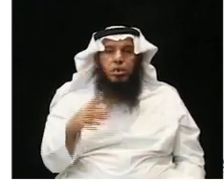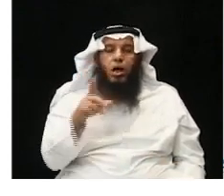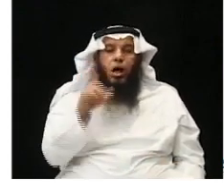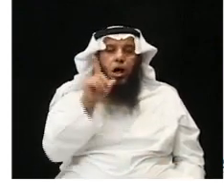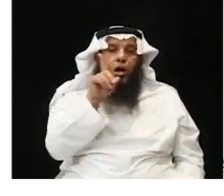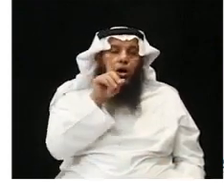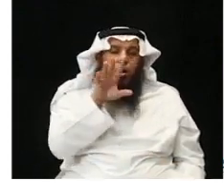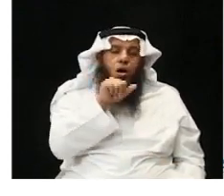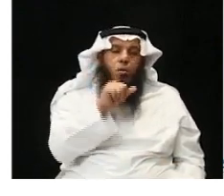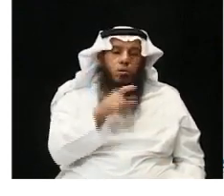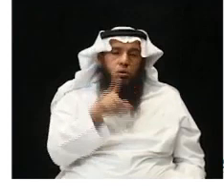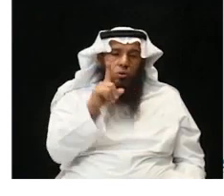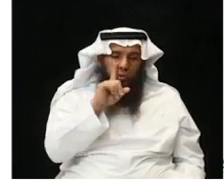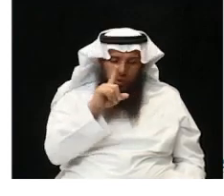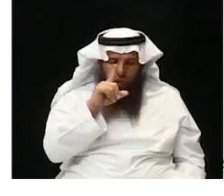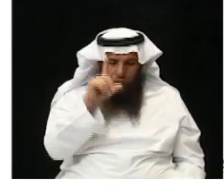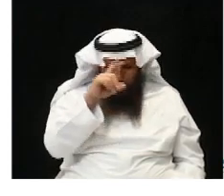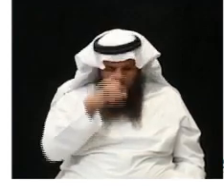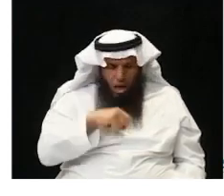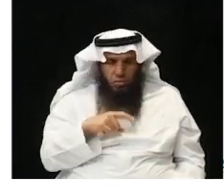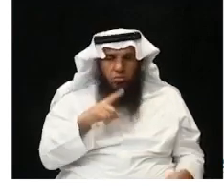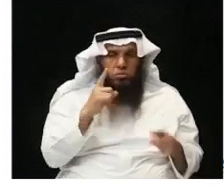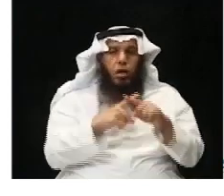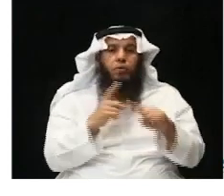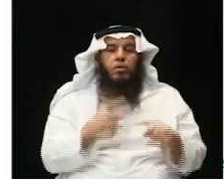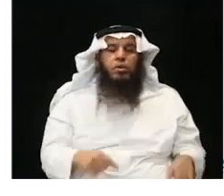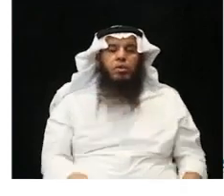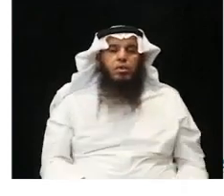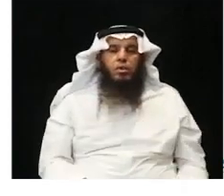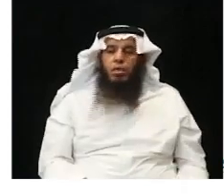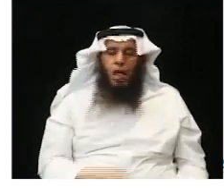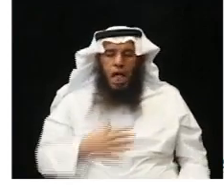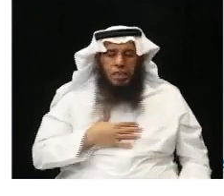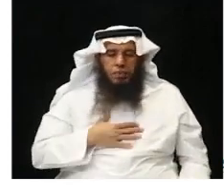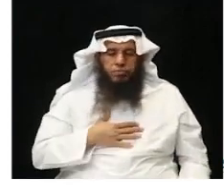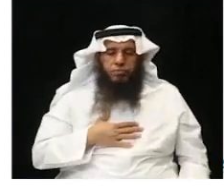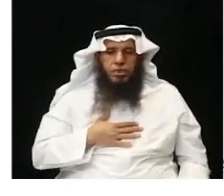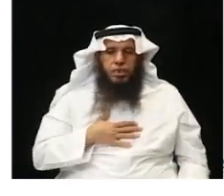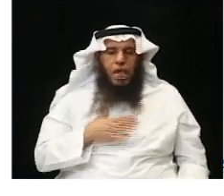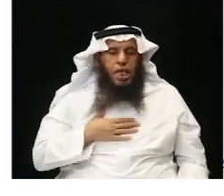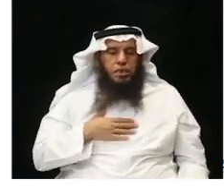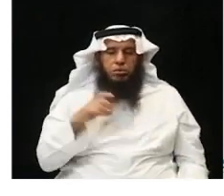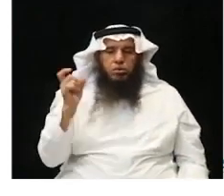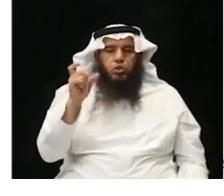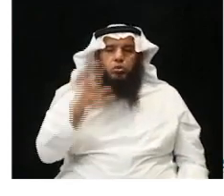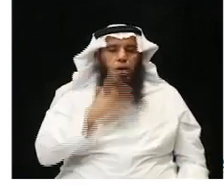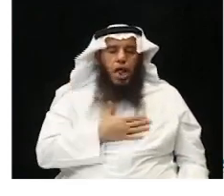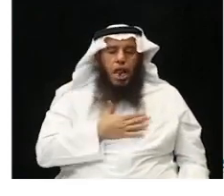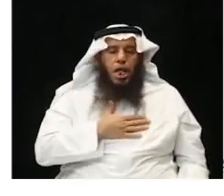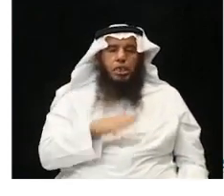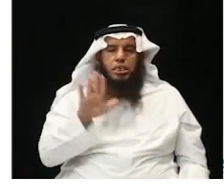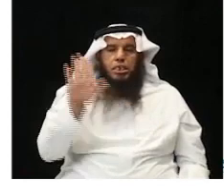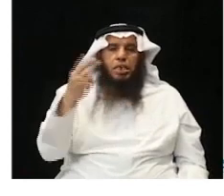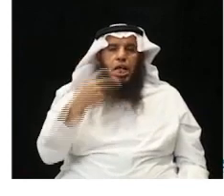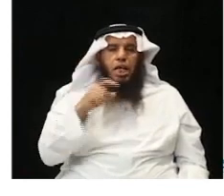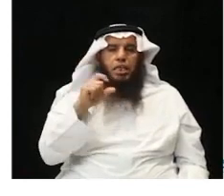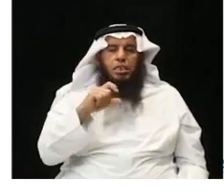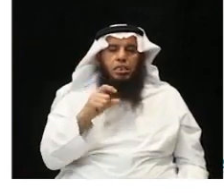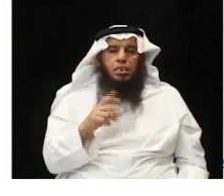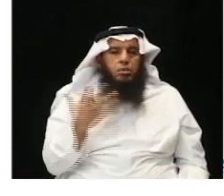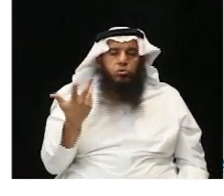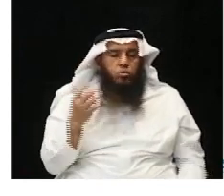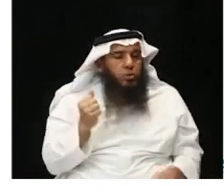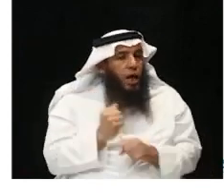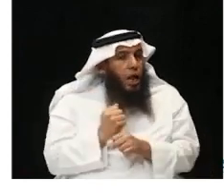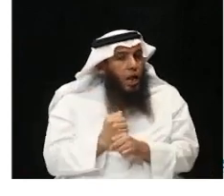بالوالدين وأنا أمك فلا بد أن تكفر. فما استجاب سعد بن أبي وقاص لهذا الطلب، لكنه ماذا